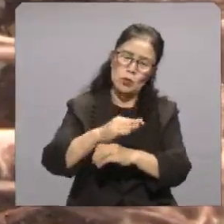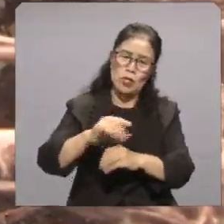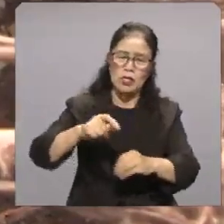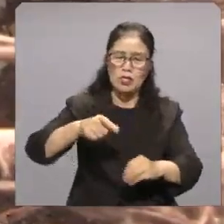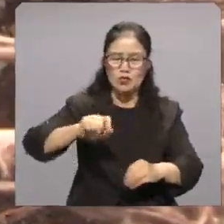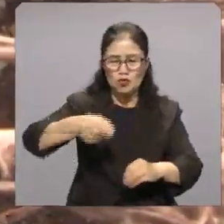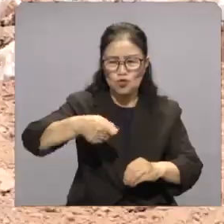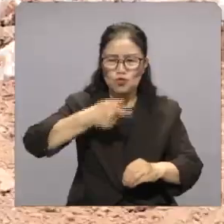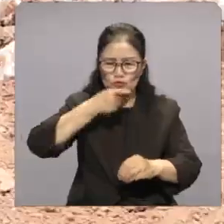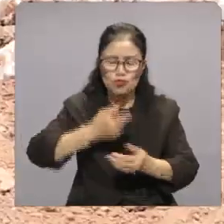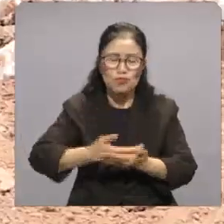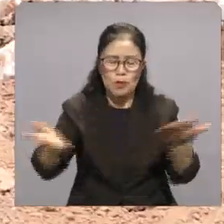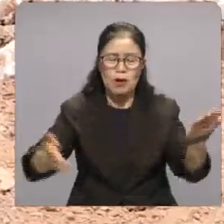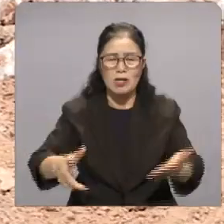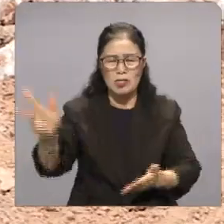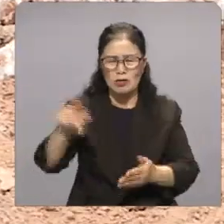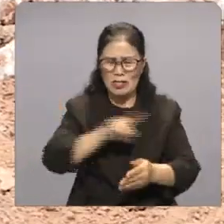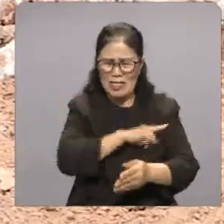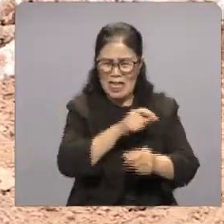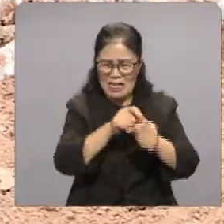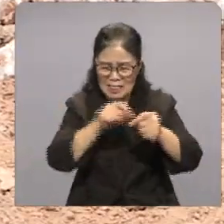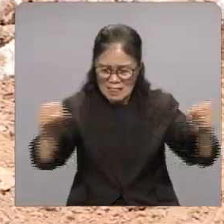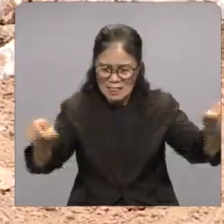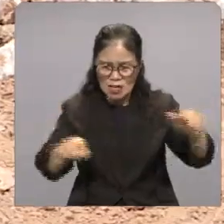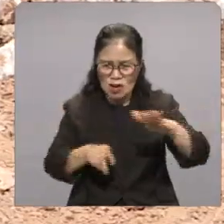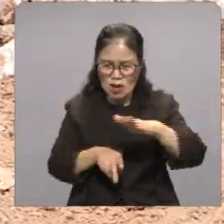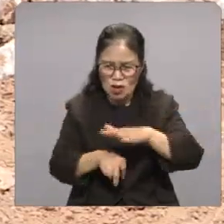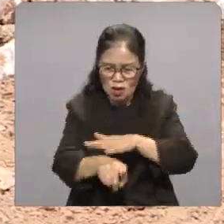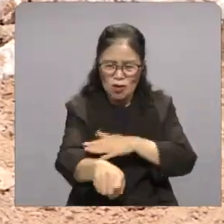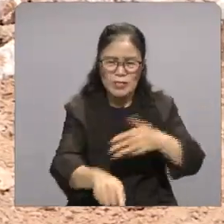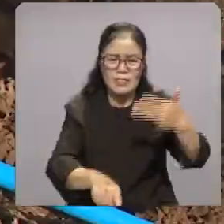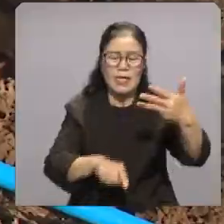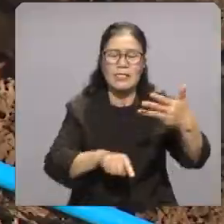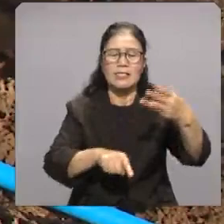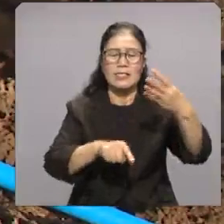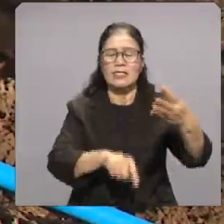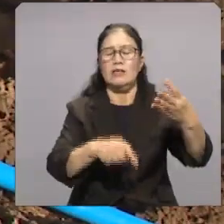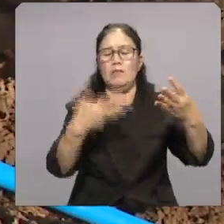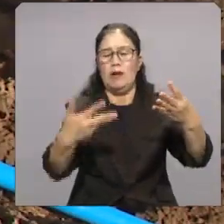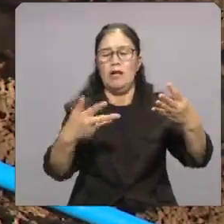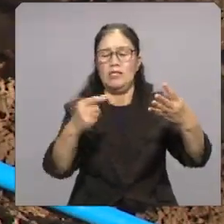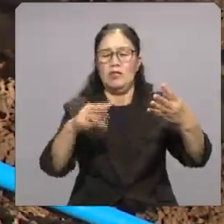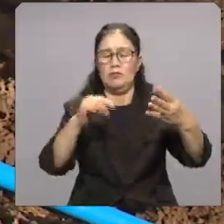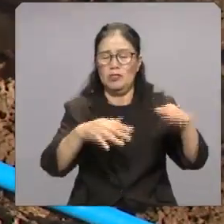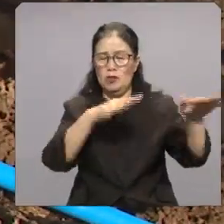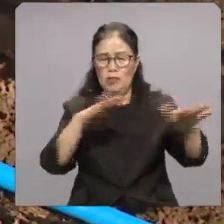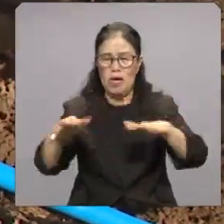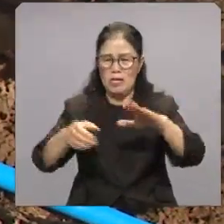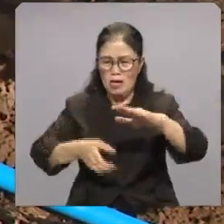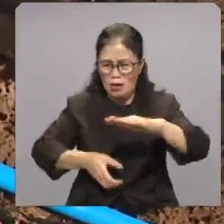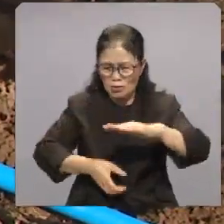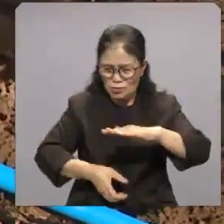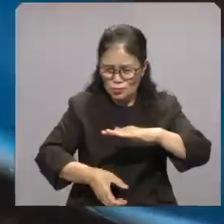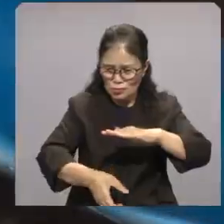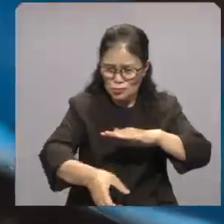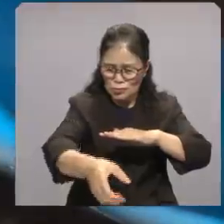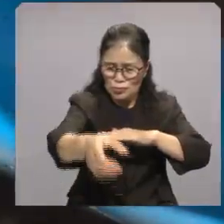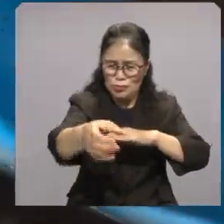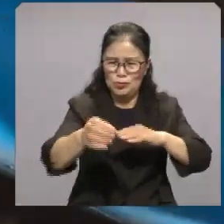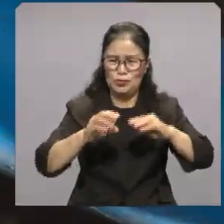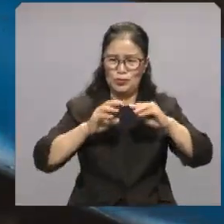공급됐습니다. 전국 최장 길이인 4.8km 해저 관로를 바닷속으로 연결해